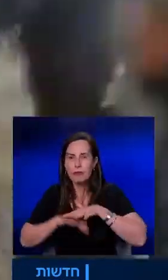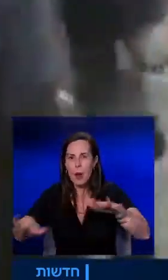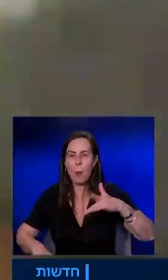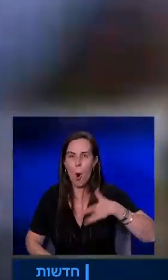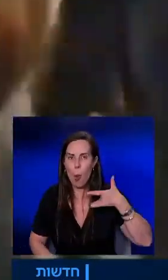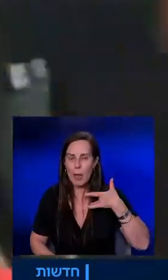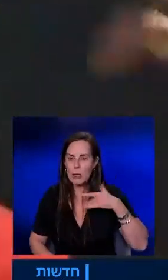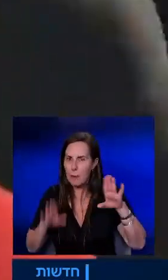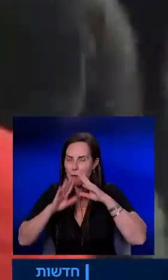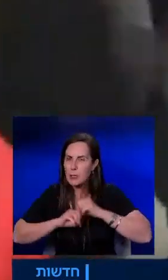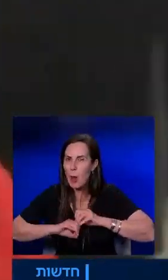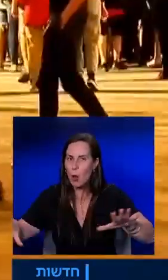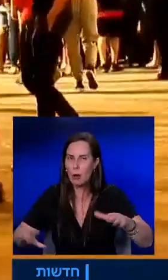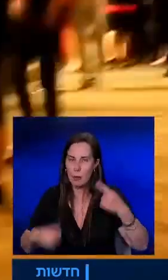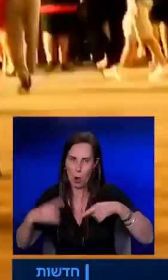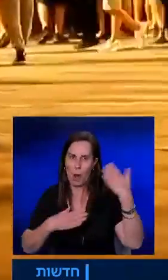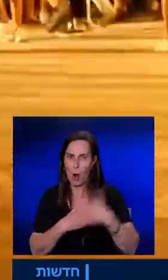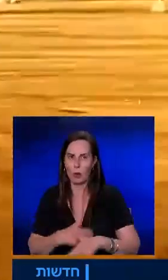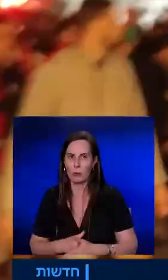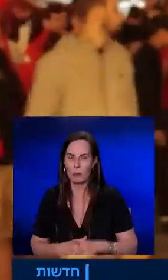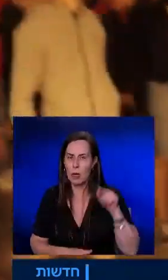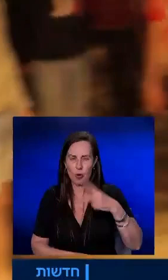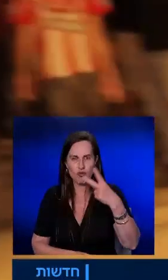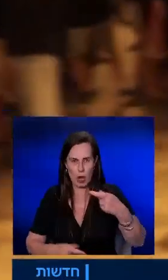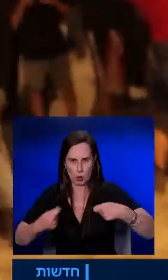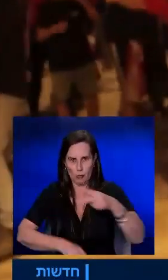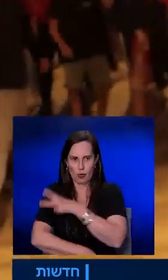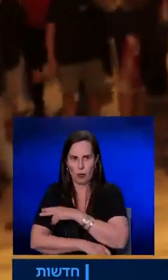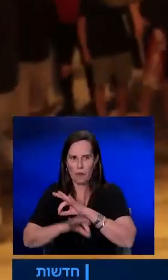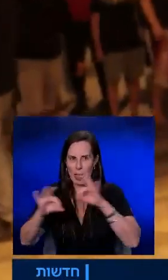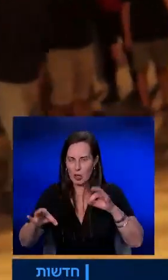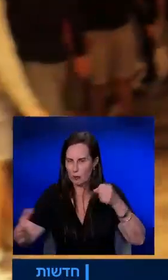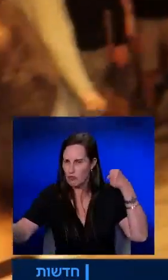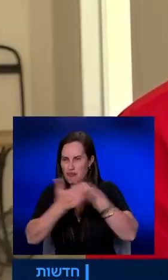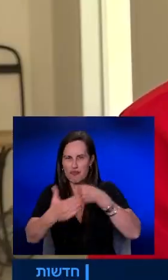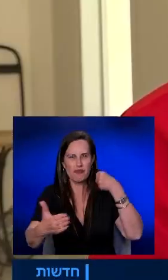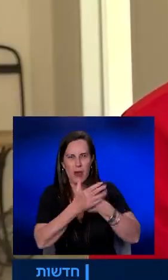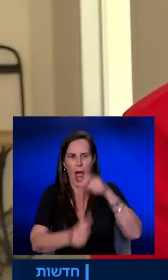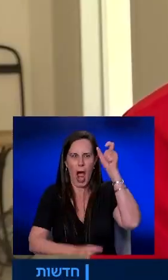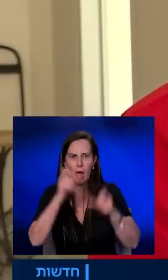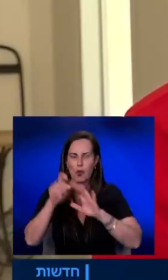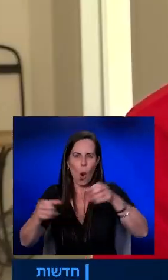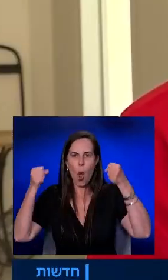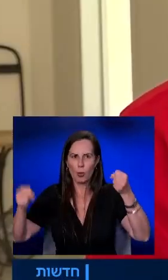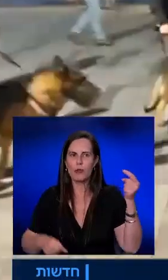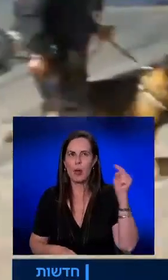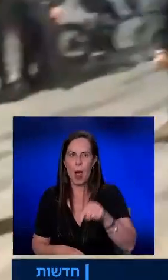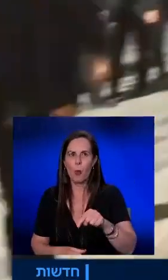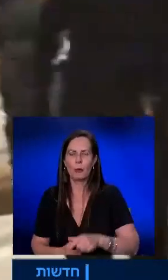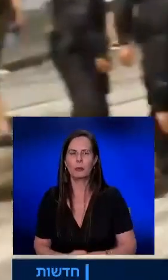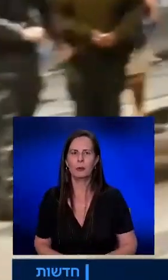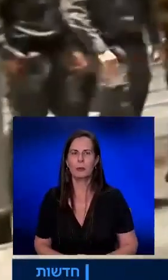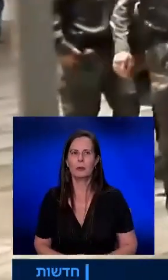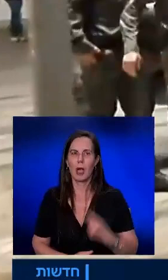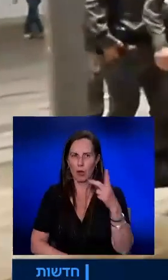הרשתות החברתיות ביממה האחרונה. הגיעו שני פרשים והתחילו לדרוס ולרמוס כל אוהד שהיה בדרך שלהם. אחד